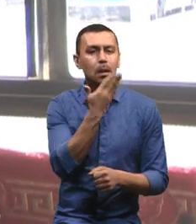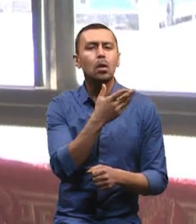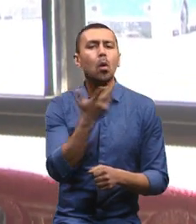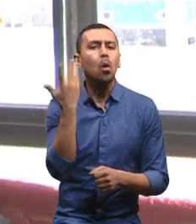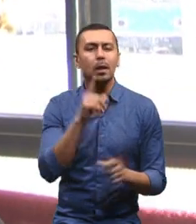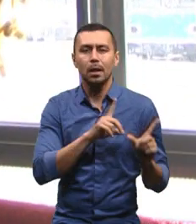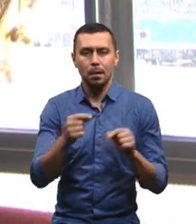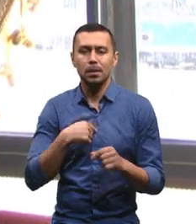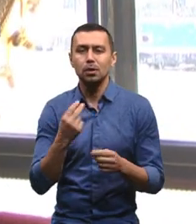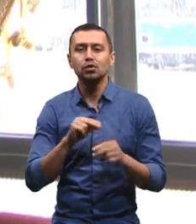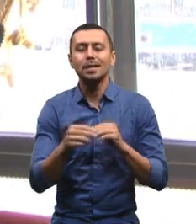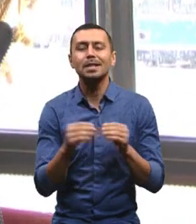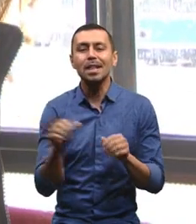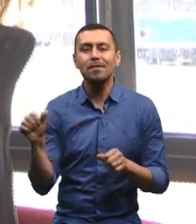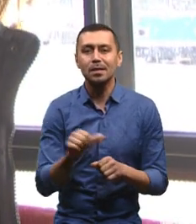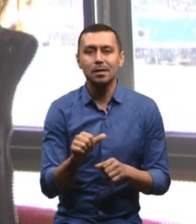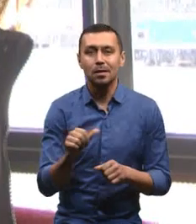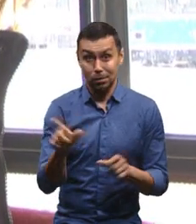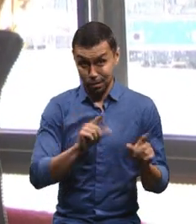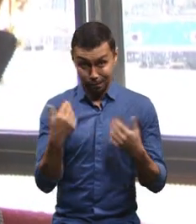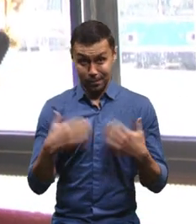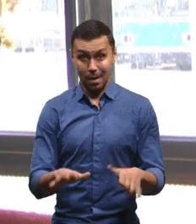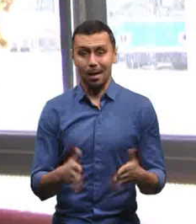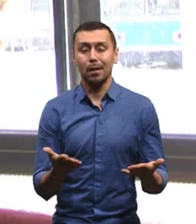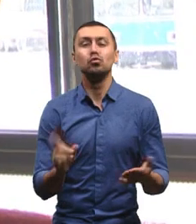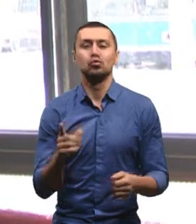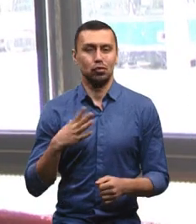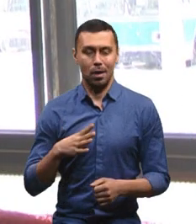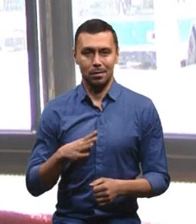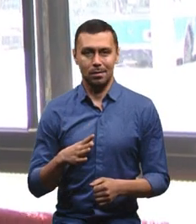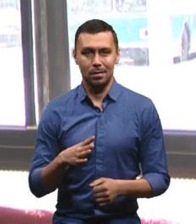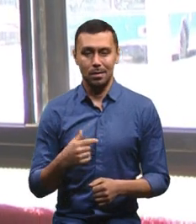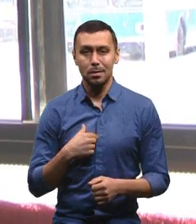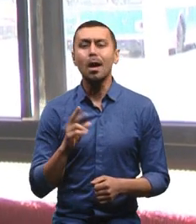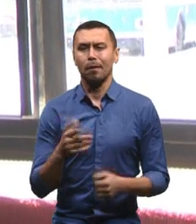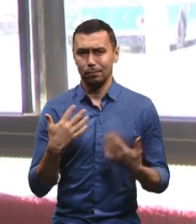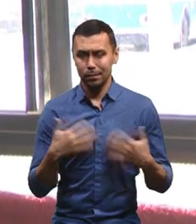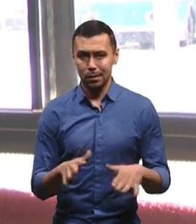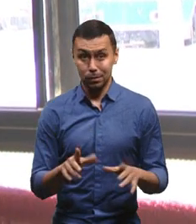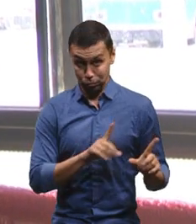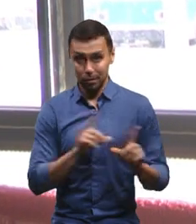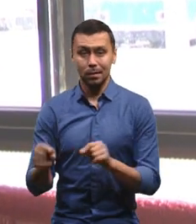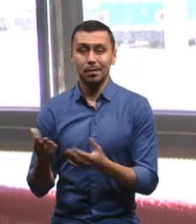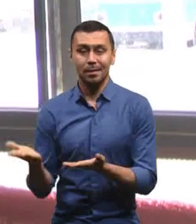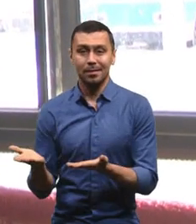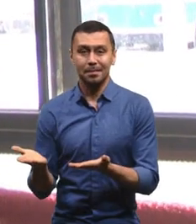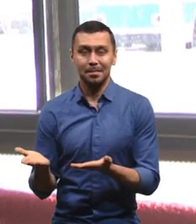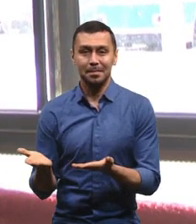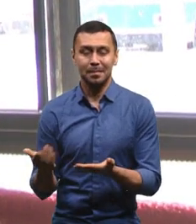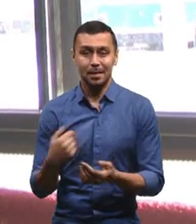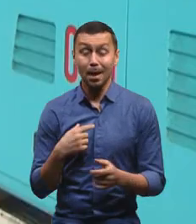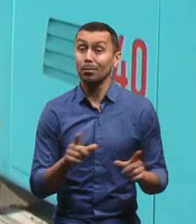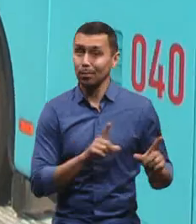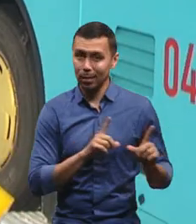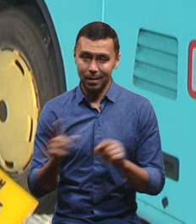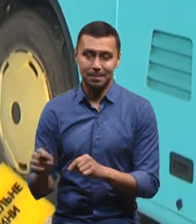кажу мені то через 10 хвилин О ну то їдь вже як вже каже ну їдь я і